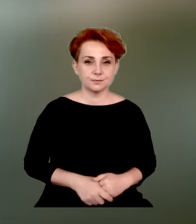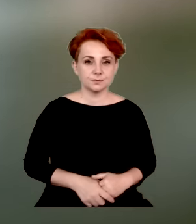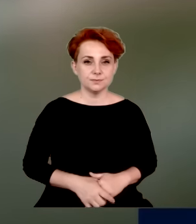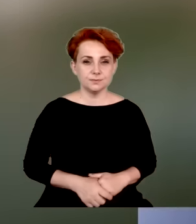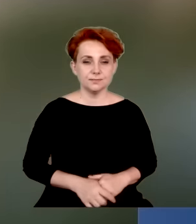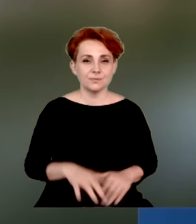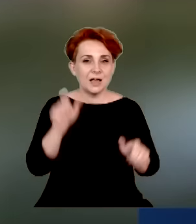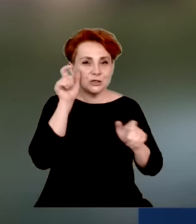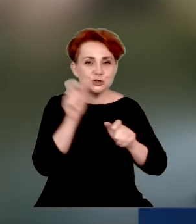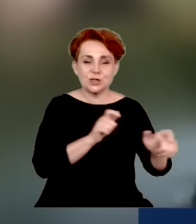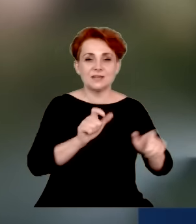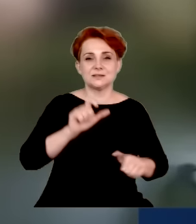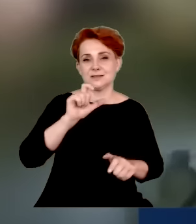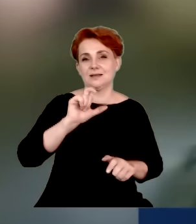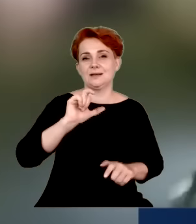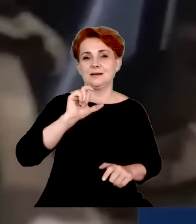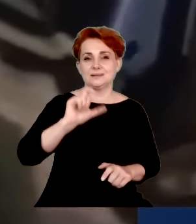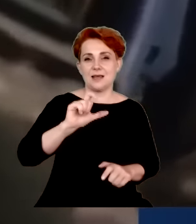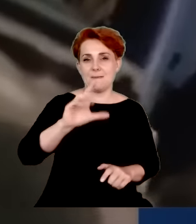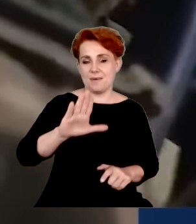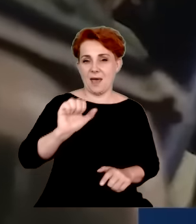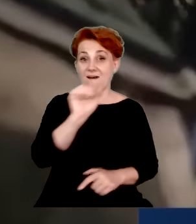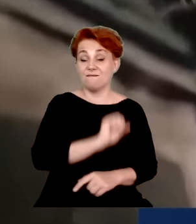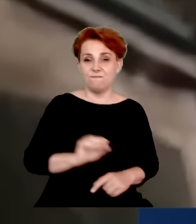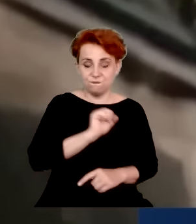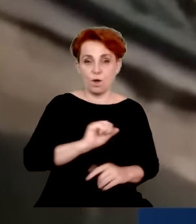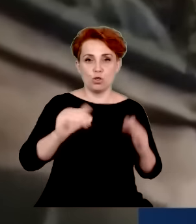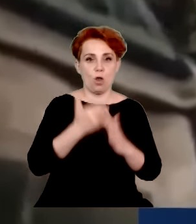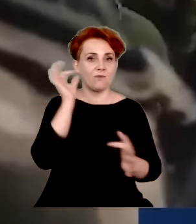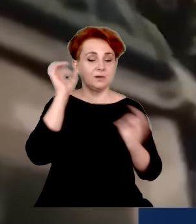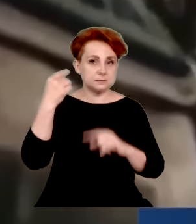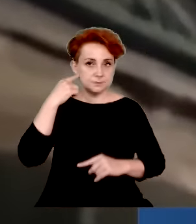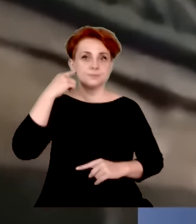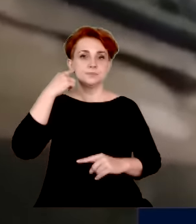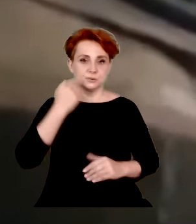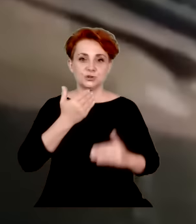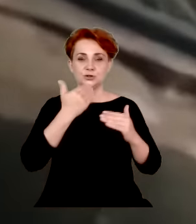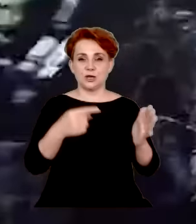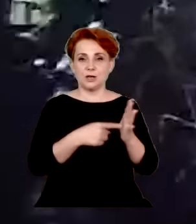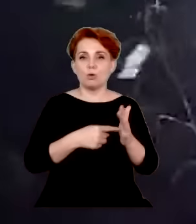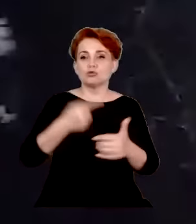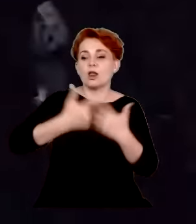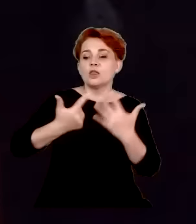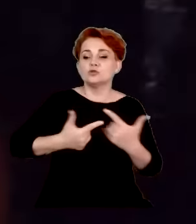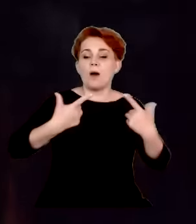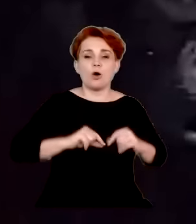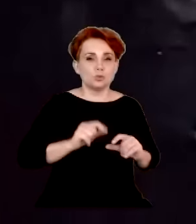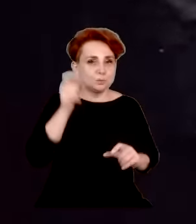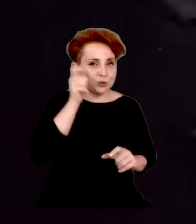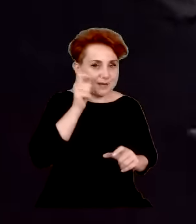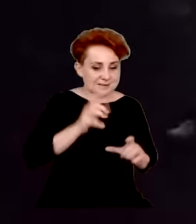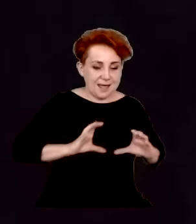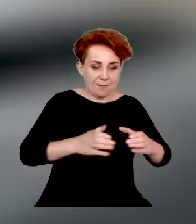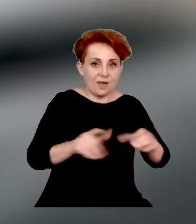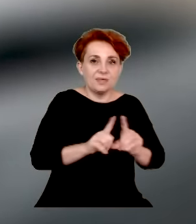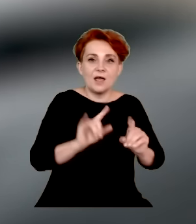Śledczy z Centralnego Biura Śledczego Policji we Wrocławiu pozyskali nowe informacje, które pozwoliły odtworzyć skład osobowy grupy przestępczej, jak również przebieg samej